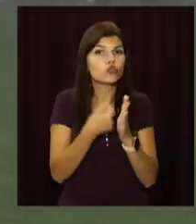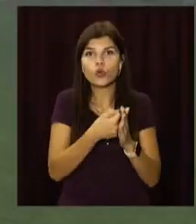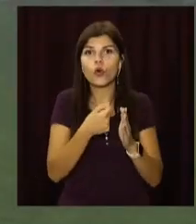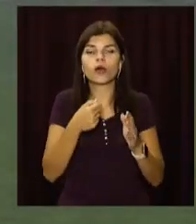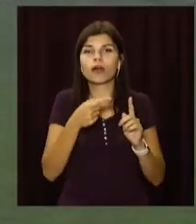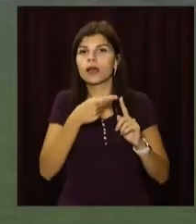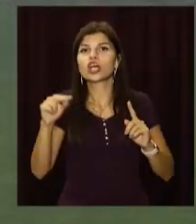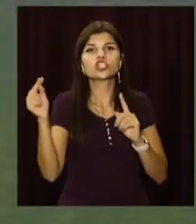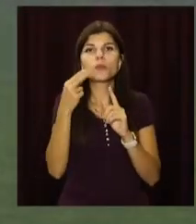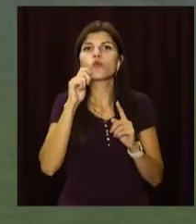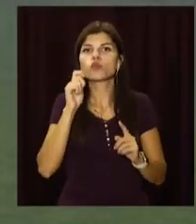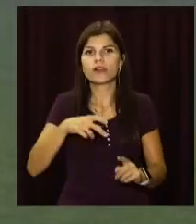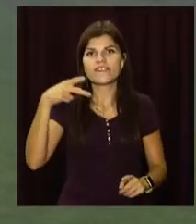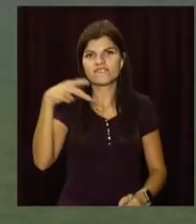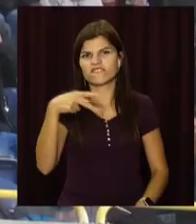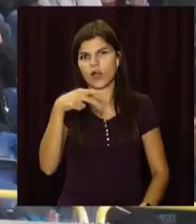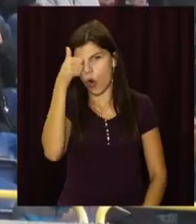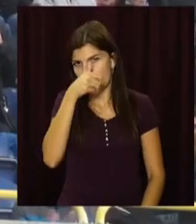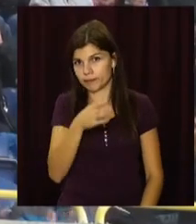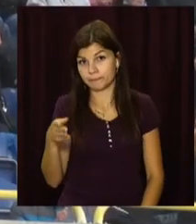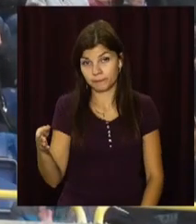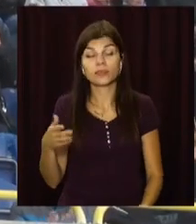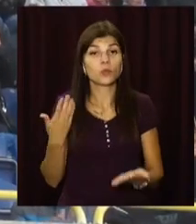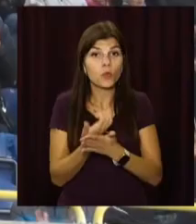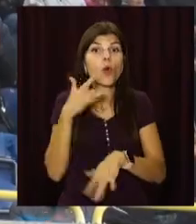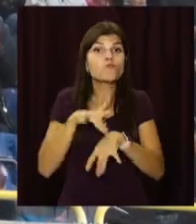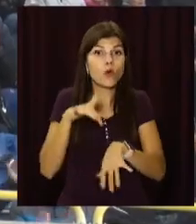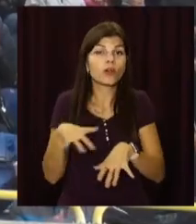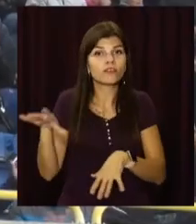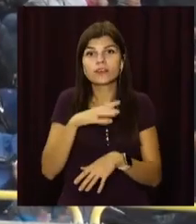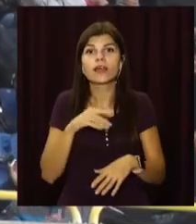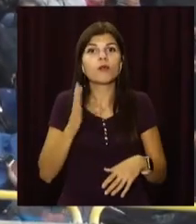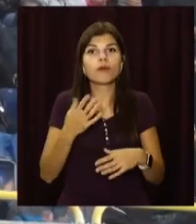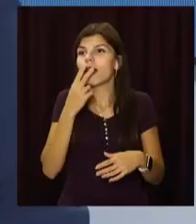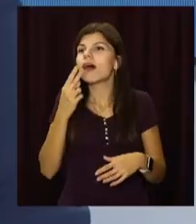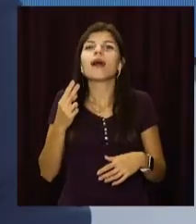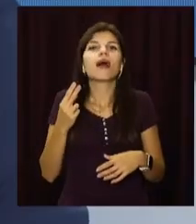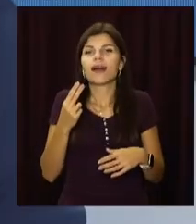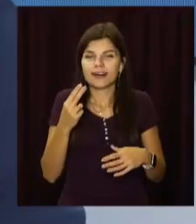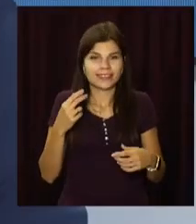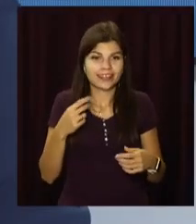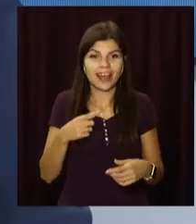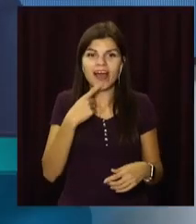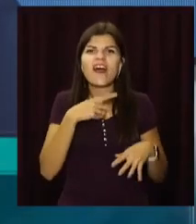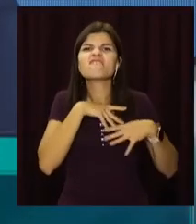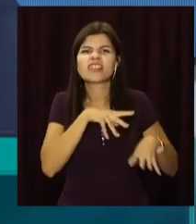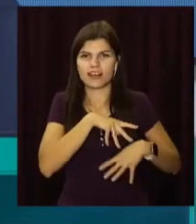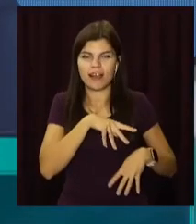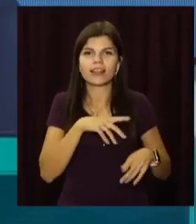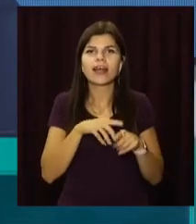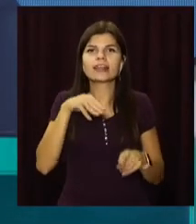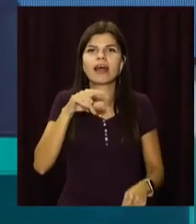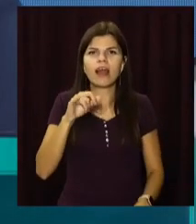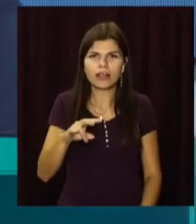призерів чемпіонатів України 2000-х років. Тож вболівальників замучить ностальгія. Такі ветерани, як